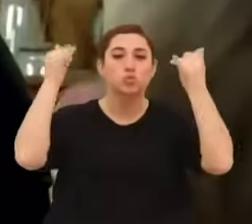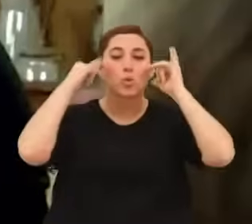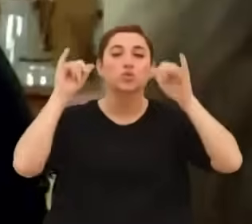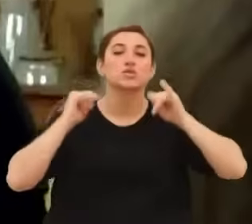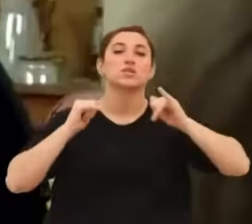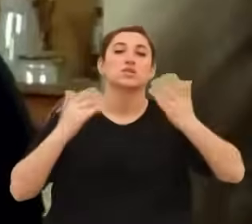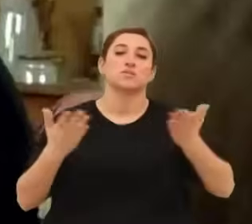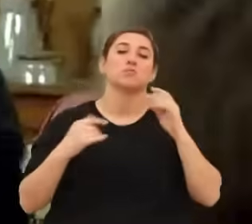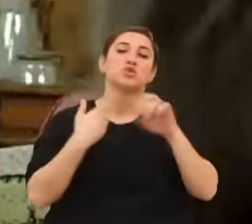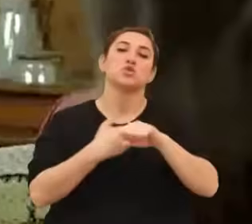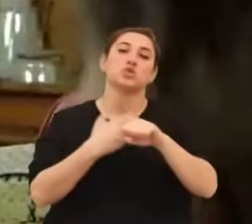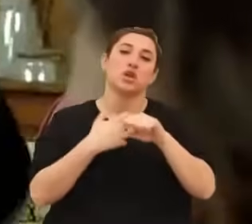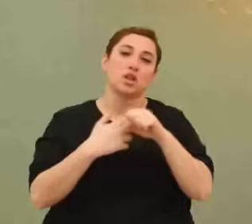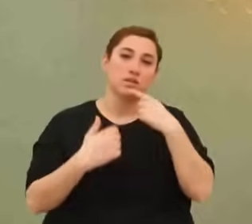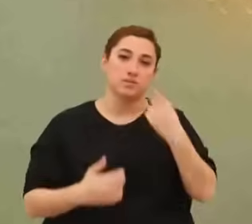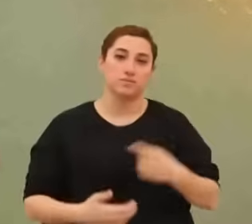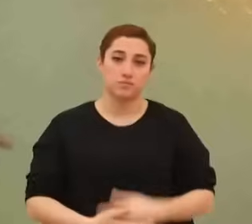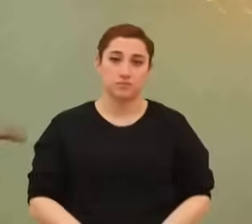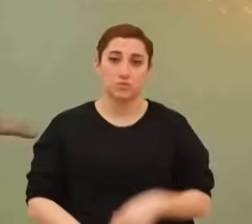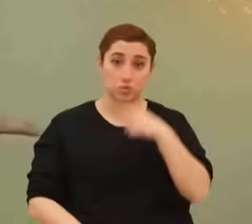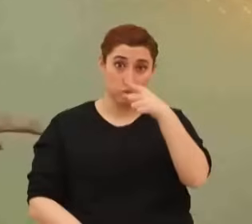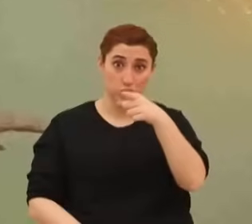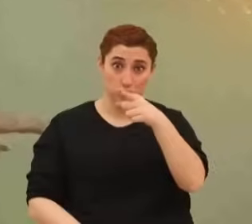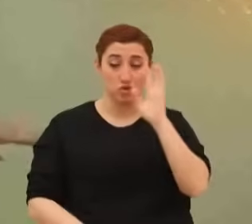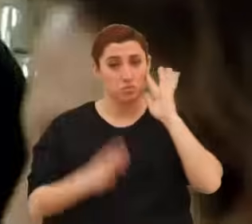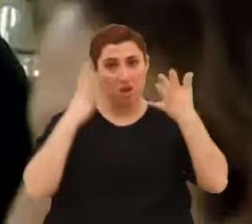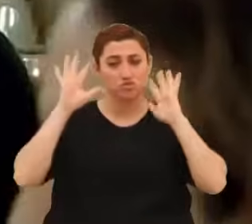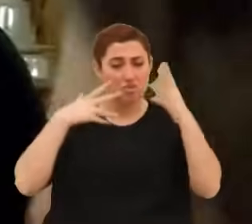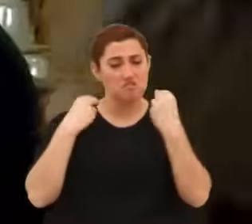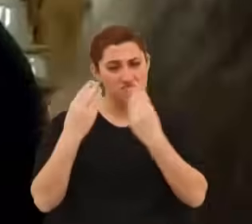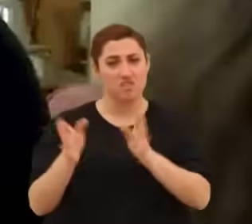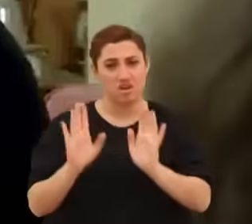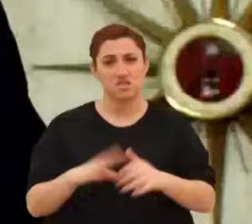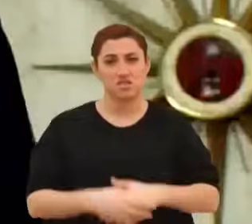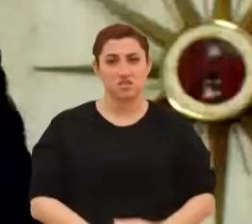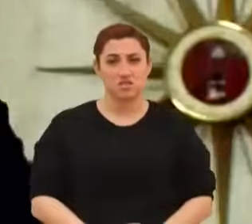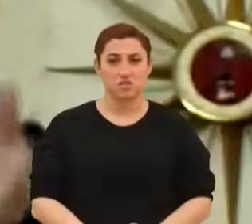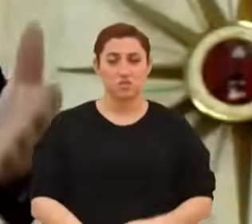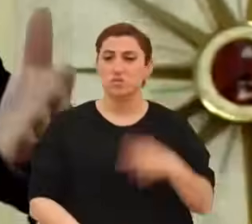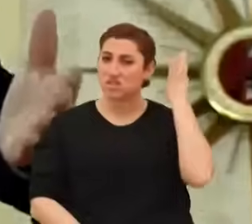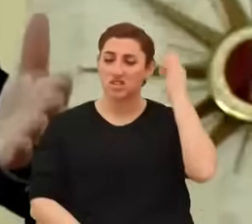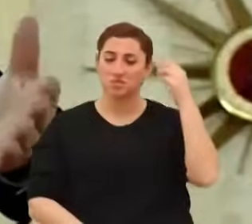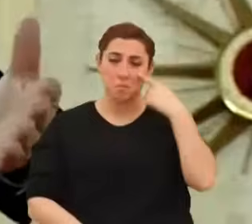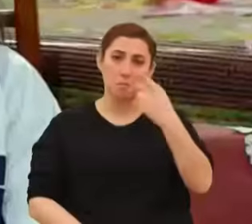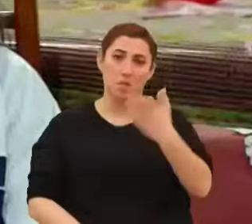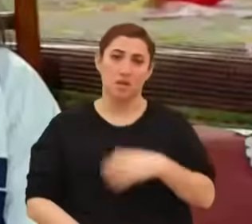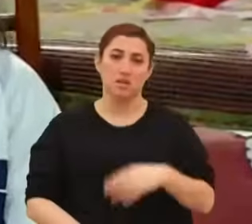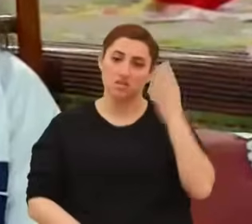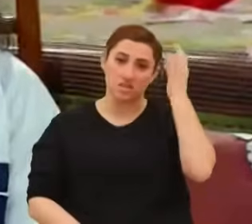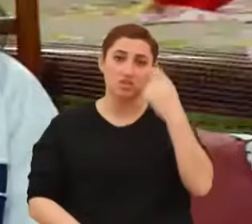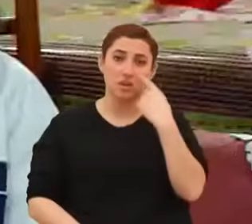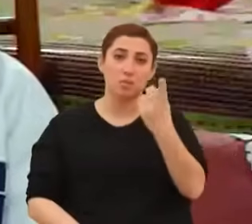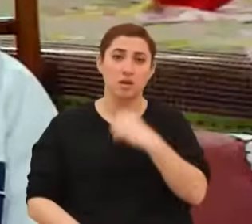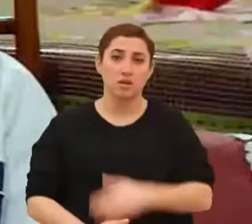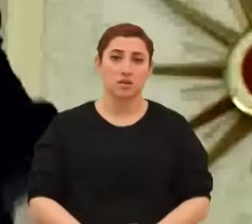gibi koç. Maşallah bir çocuğu diyorum. Şivart. Şu saça başa bak ya. Saça başa